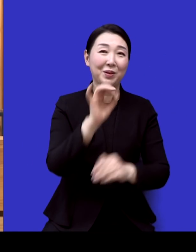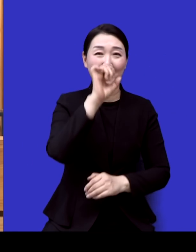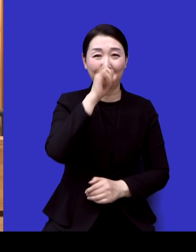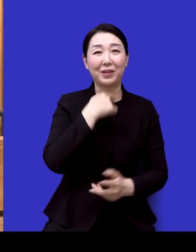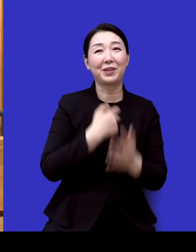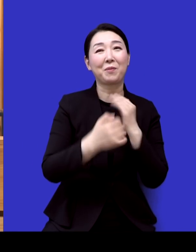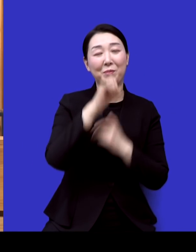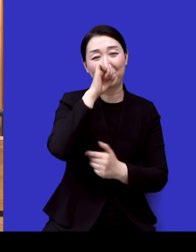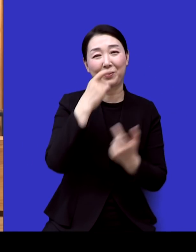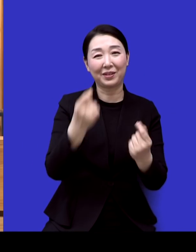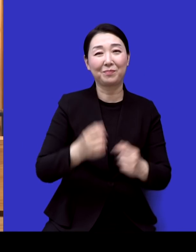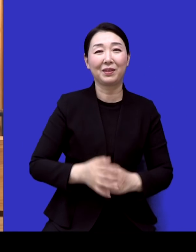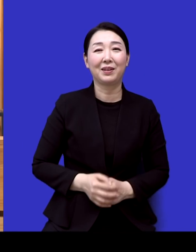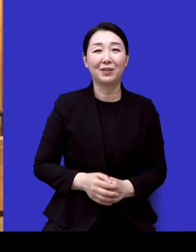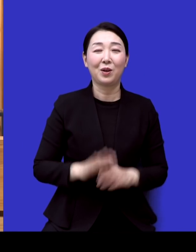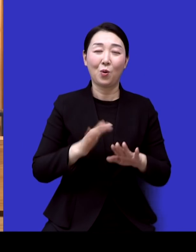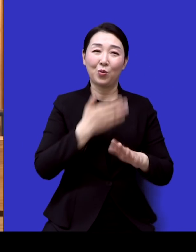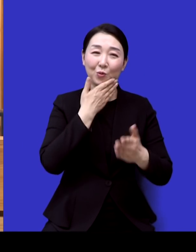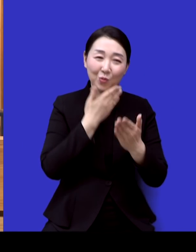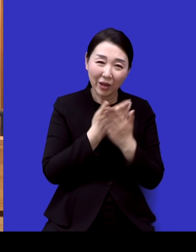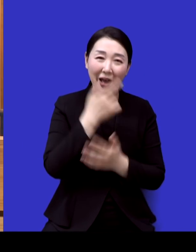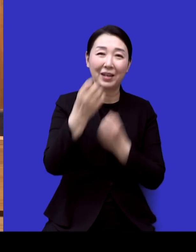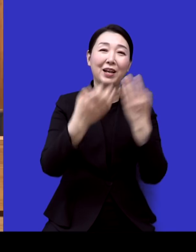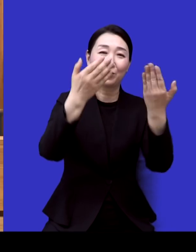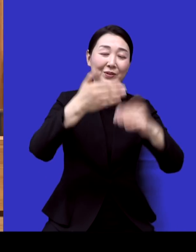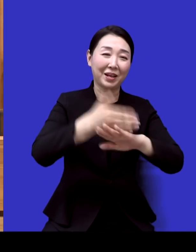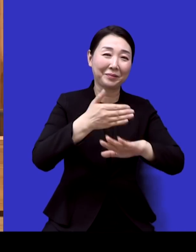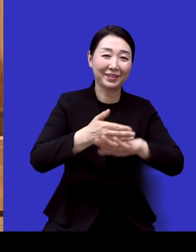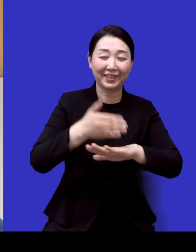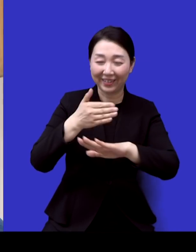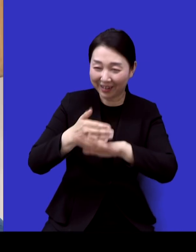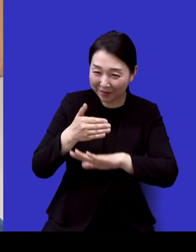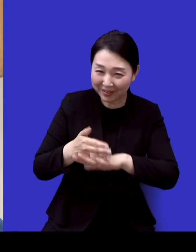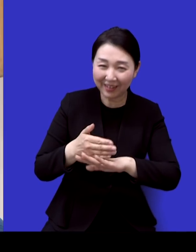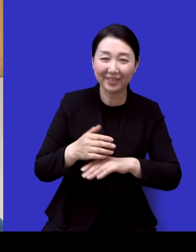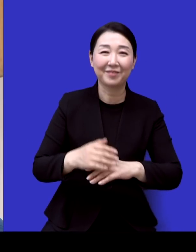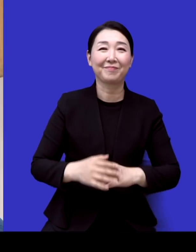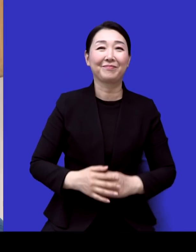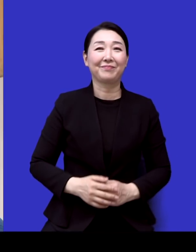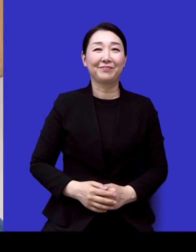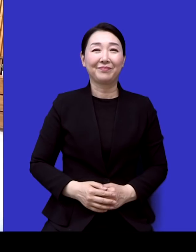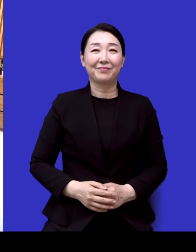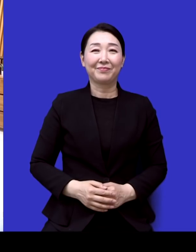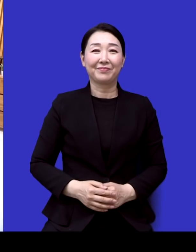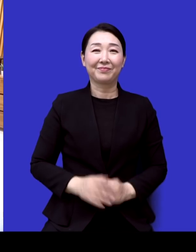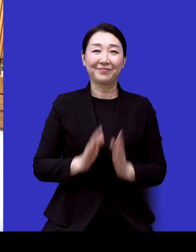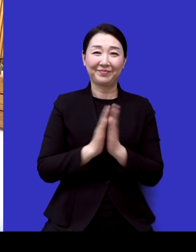체험할 수 있는 시간이 되었으면 좋겠습니다. 오늘 귀한 간증 나눠주셔서 고맙습니다. 감사합니다. 감사합니다. 감사합니다.